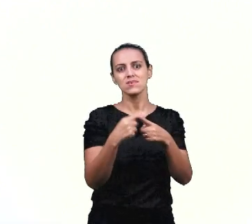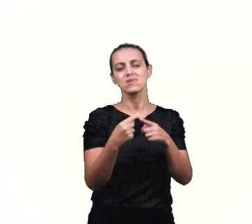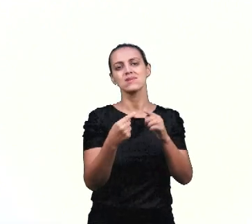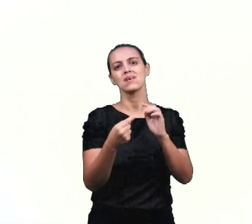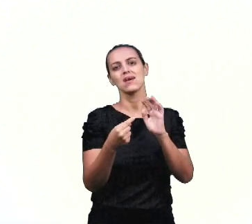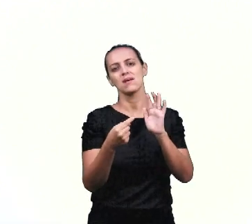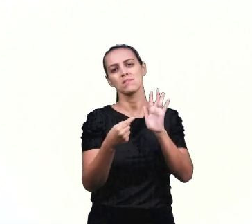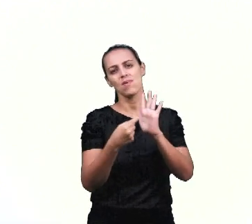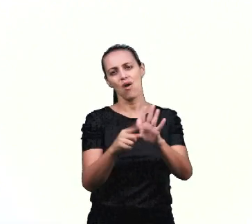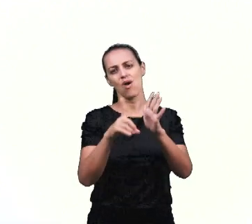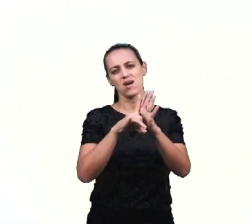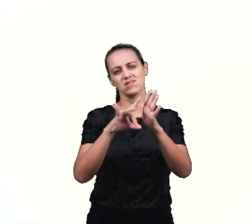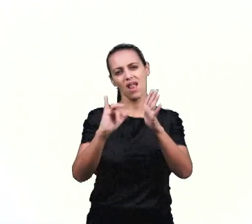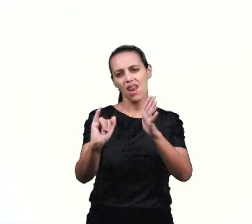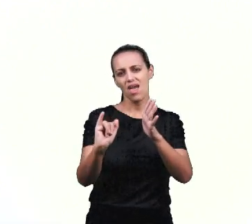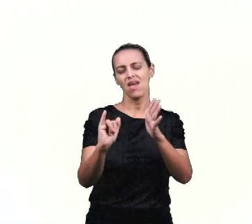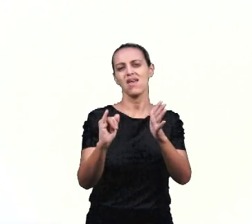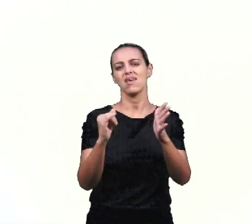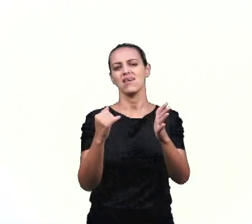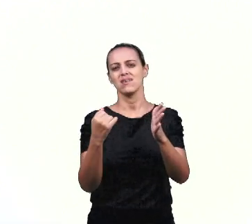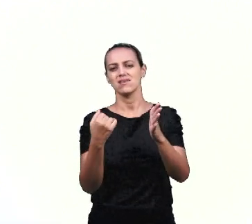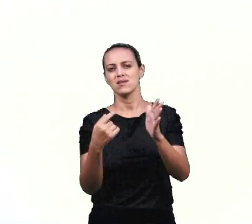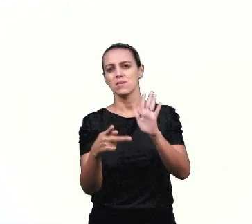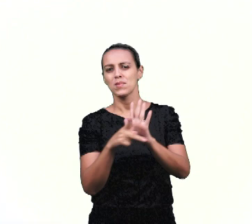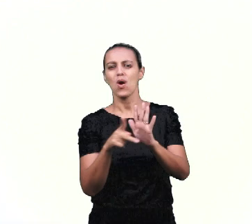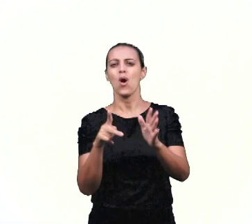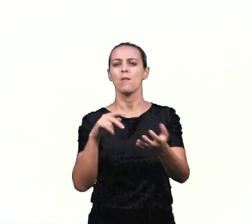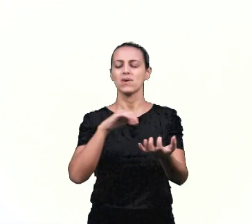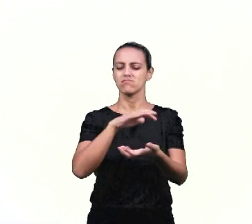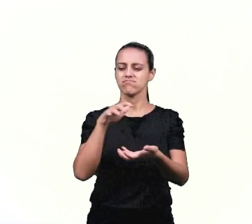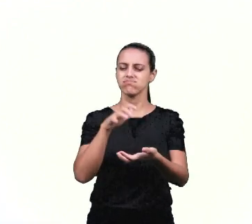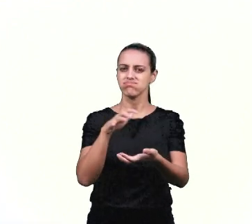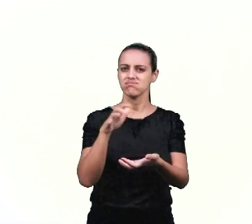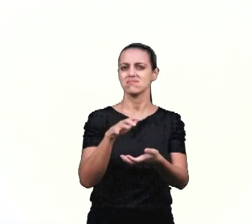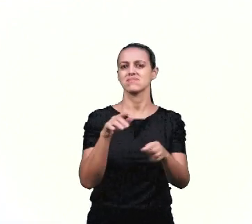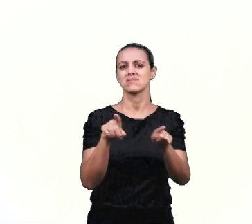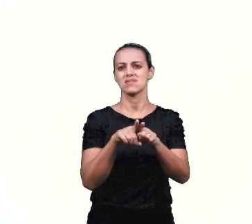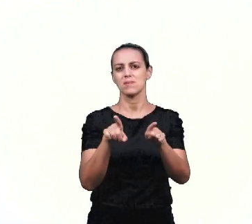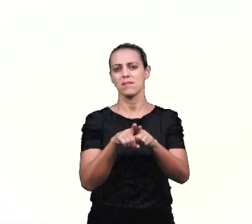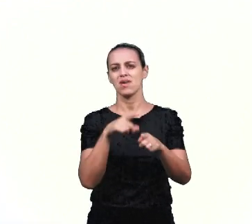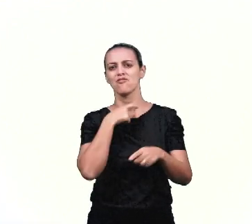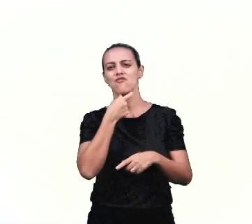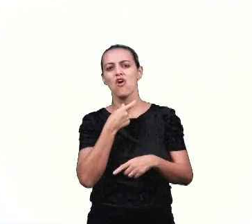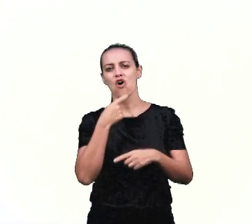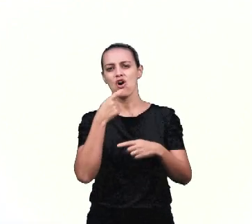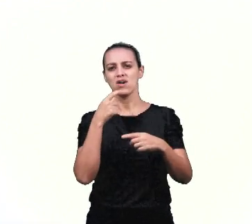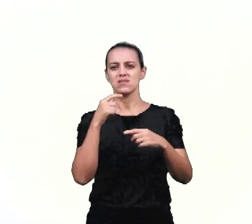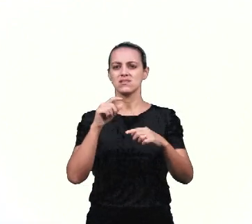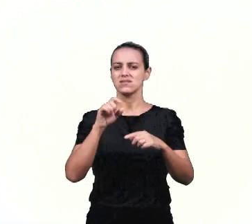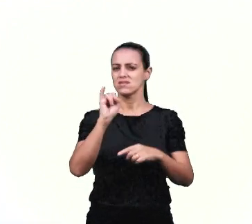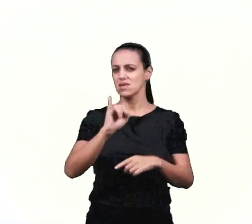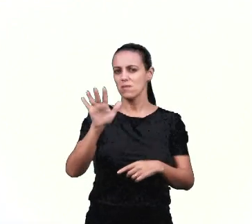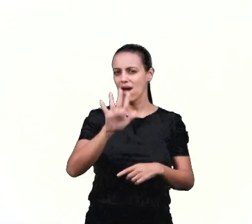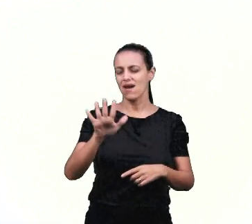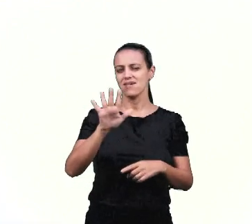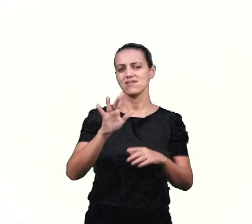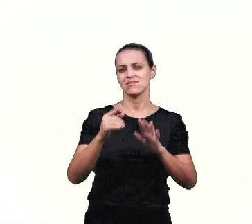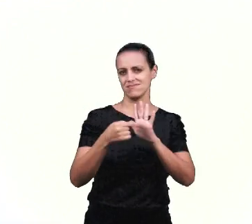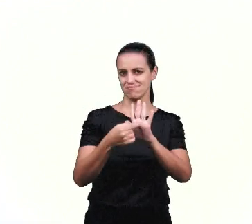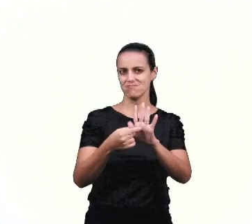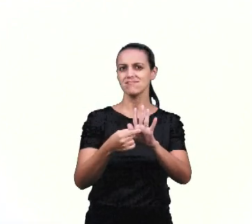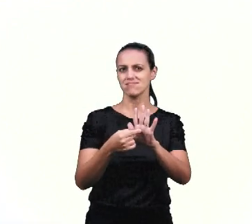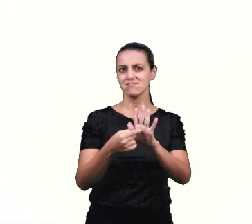pour répondre à des questions euh, légales, hein, de loi pour